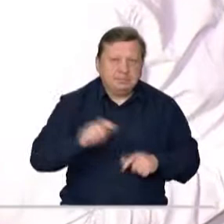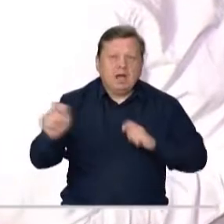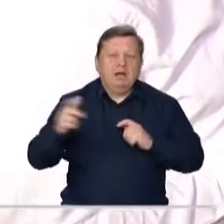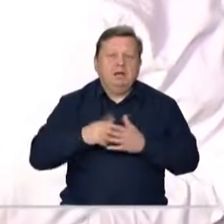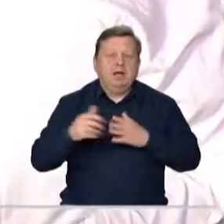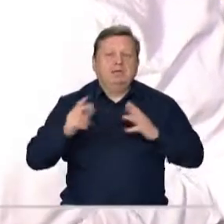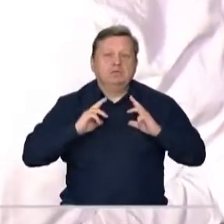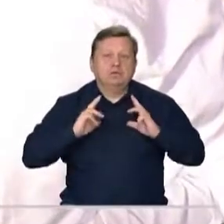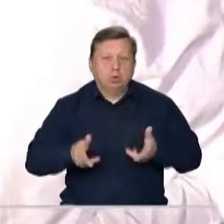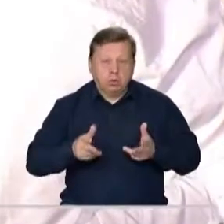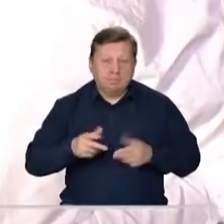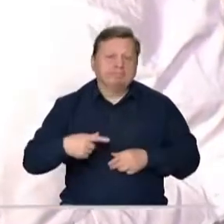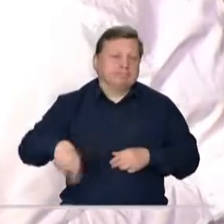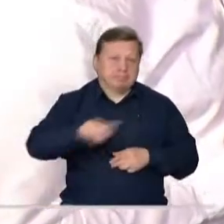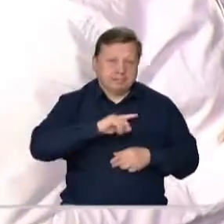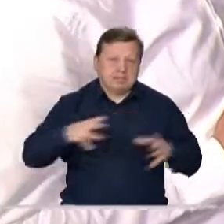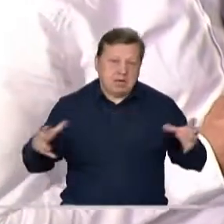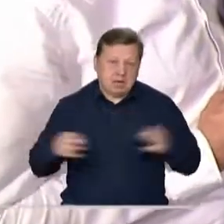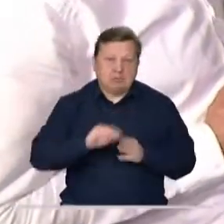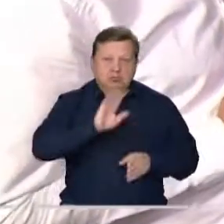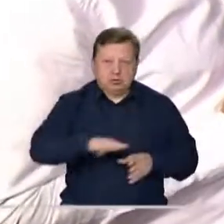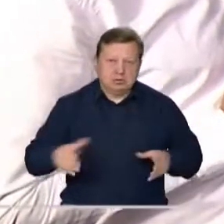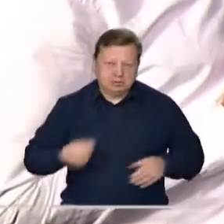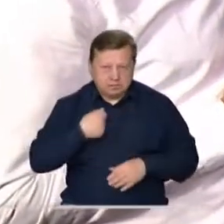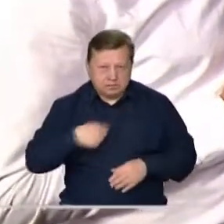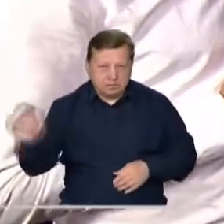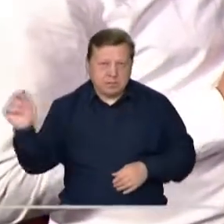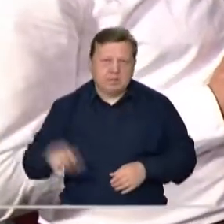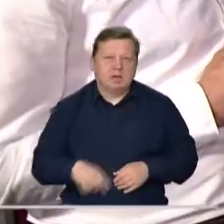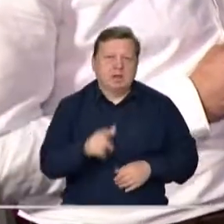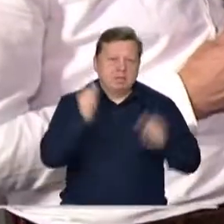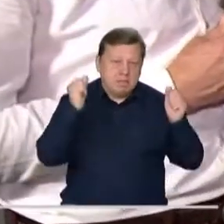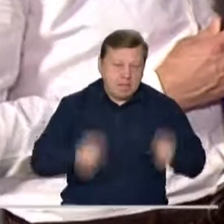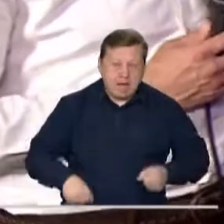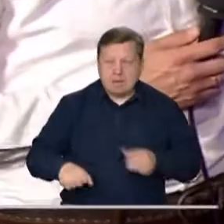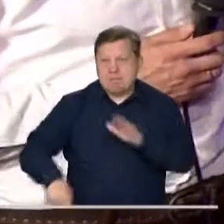wyjeżdżamy we własnym gronie z dzieciakami. Na narty gramy w piłkę razem, tak, więc